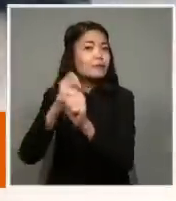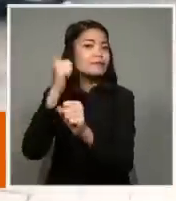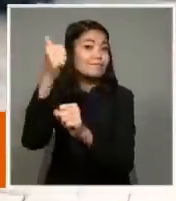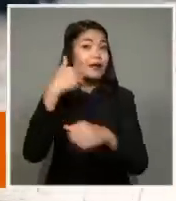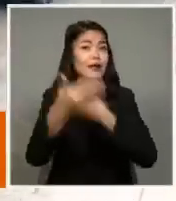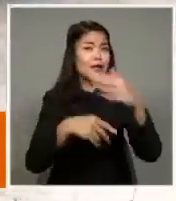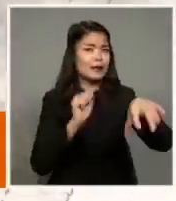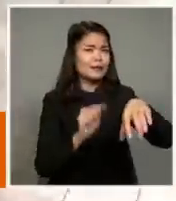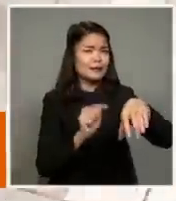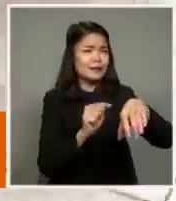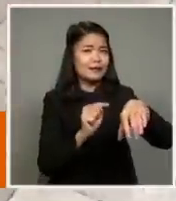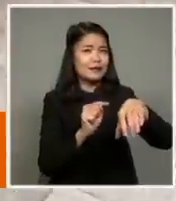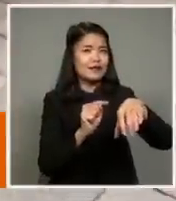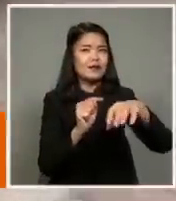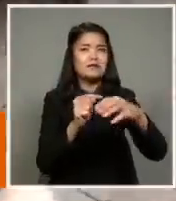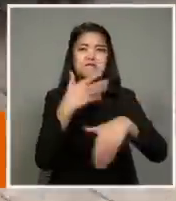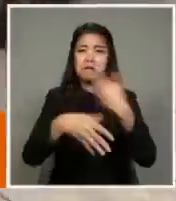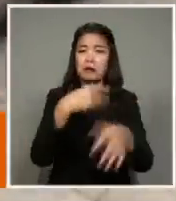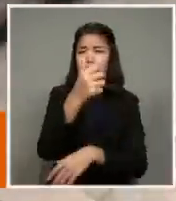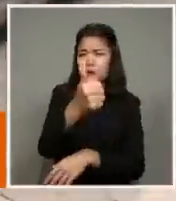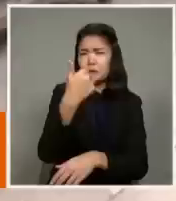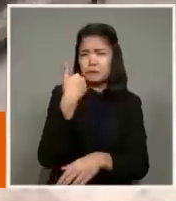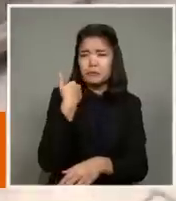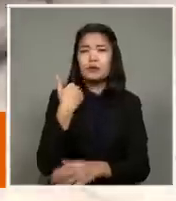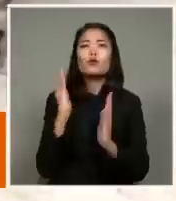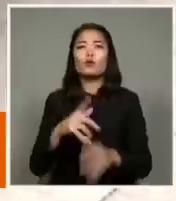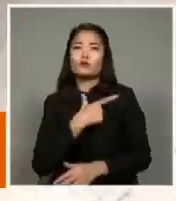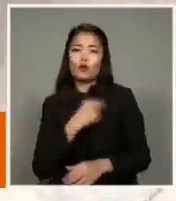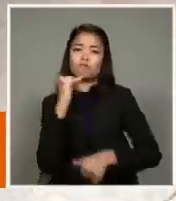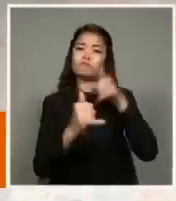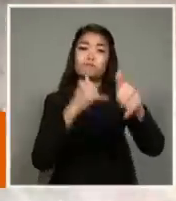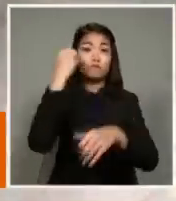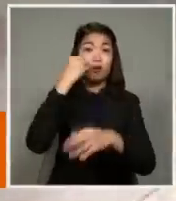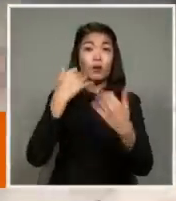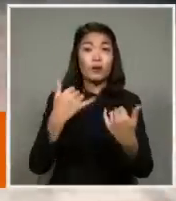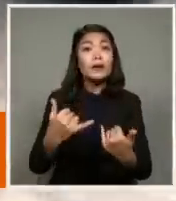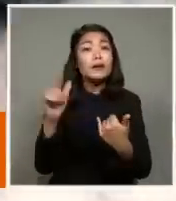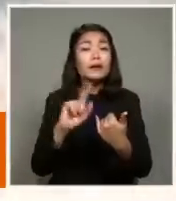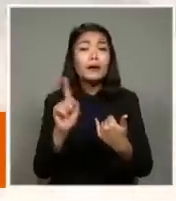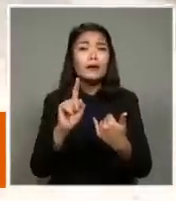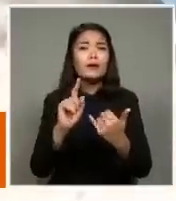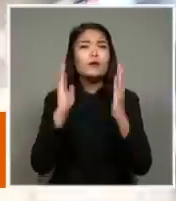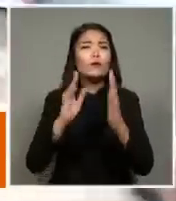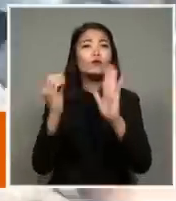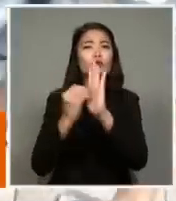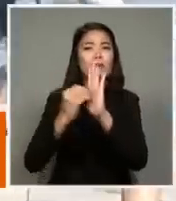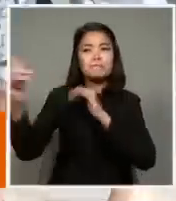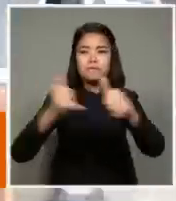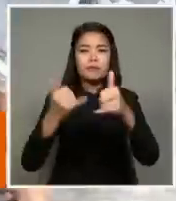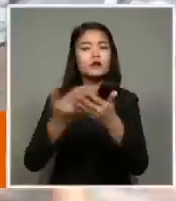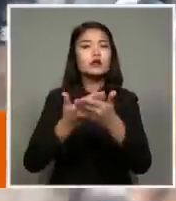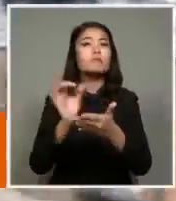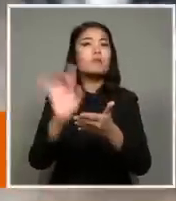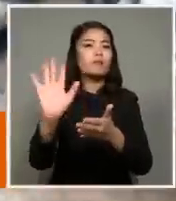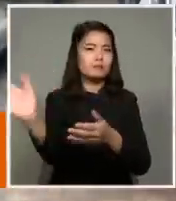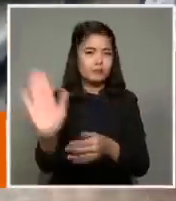ของถมต้องบอกว่าเป็นตลาดนะที่ขายดีจริงๆและเป็นที่นิยมนะคะทุกวันนี้ไม่ใช่มีแค่เฉพาะลูกค้าในกรุงเทพเท่านั้นนะคะคุณผู้ชม